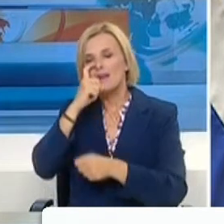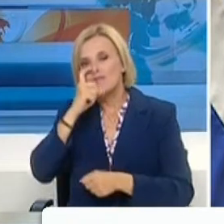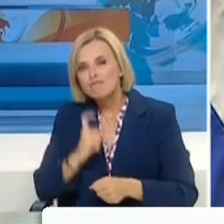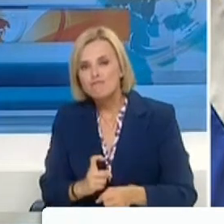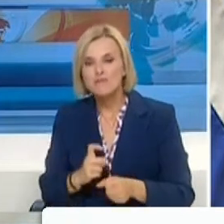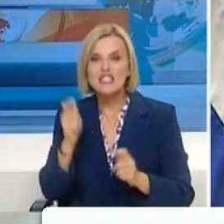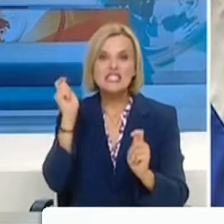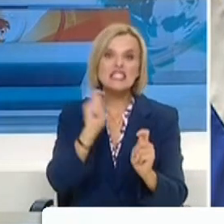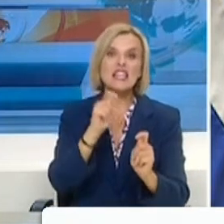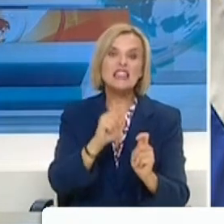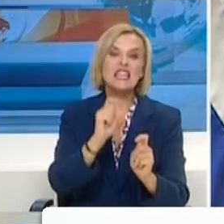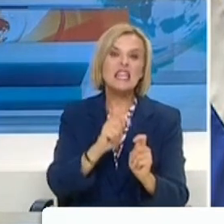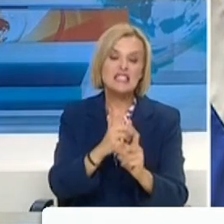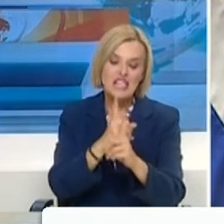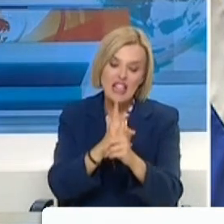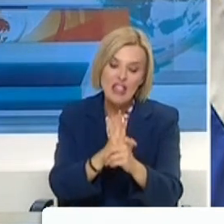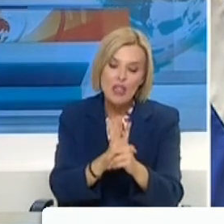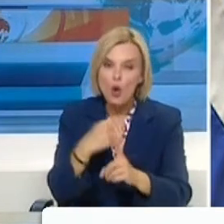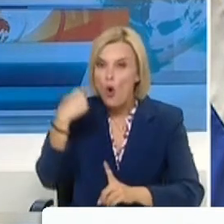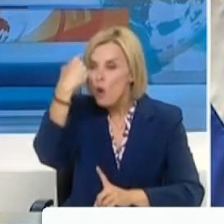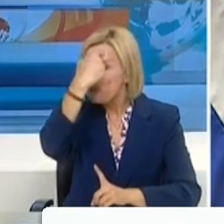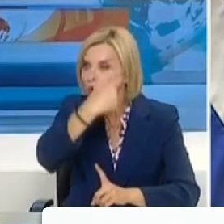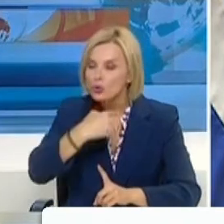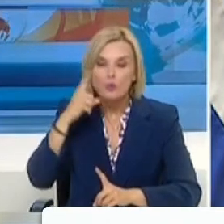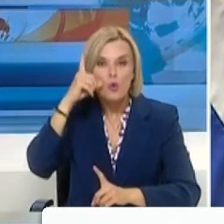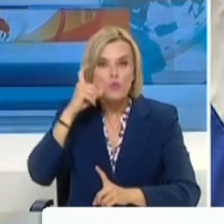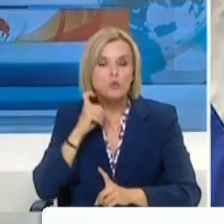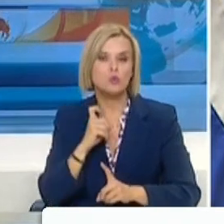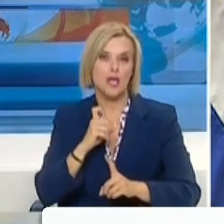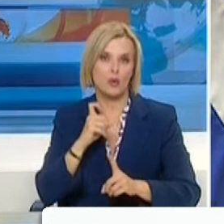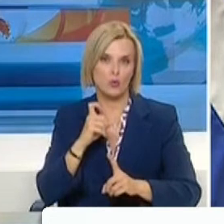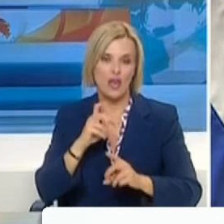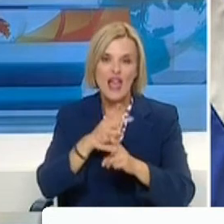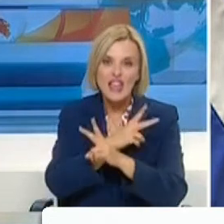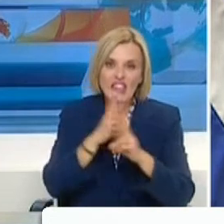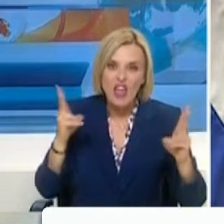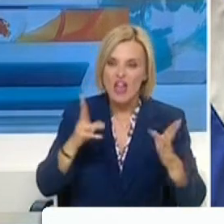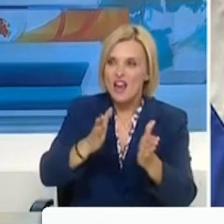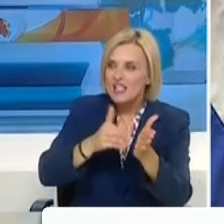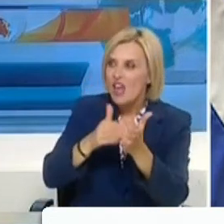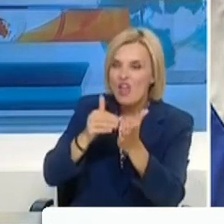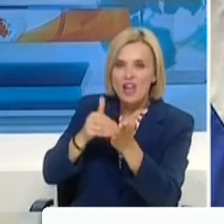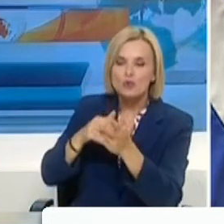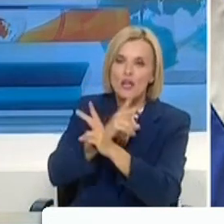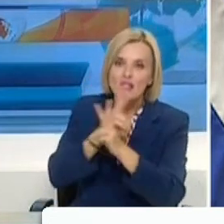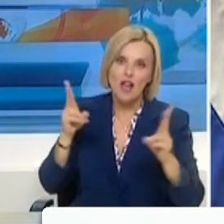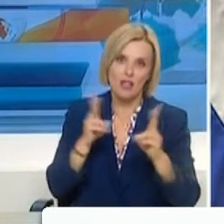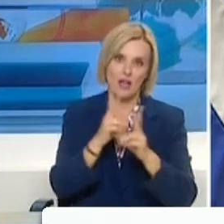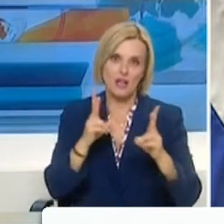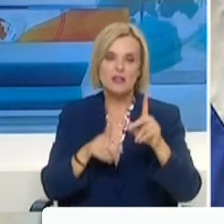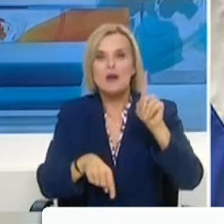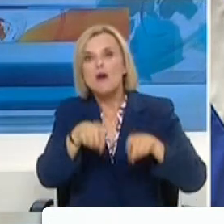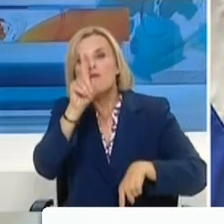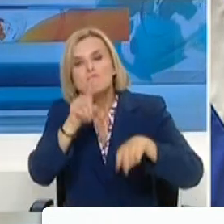ειδικό προσωπικό με χρήση μέτρων προστασίας και ατομική μάσκα, γιατί μπορεί να υπάρχουν από κάποιους θετικούς ασθενείς